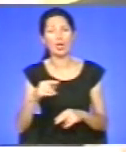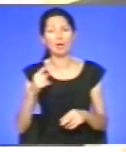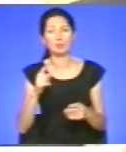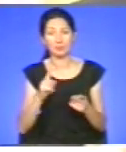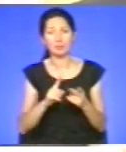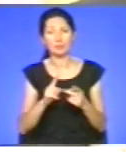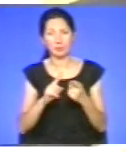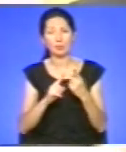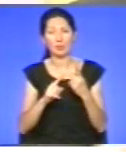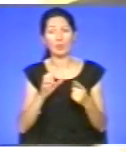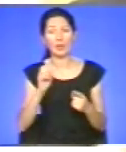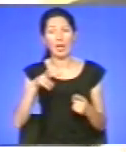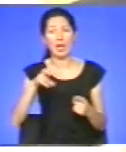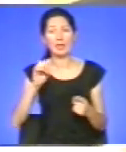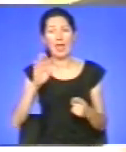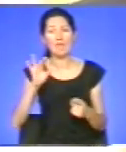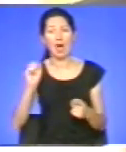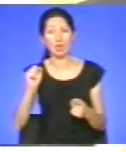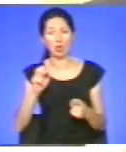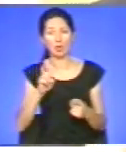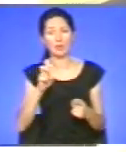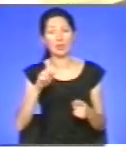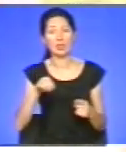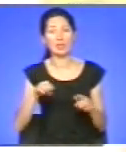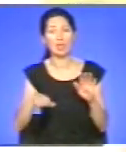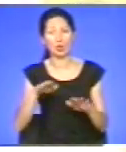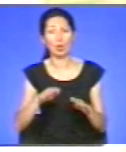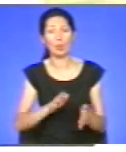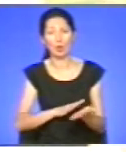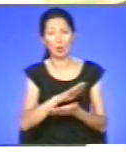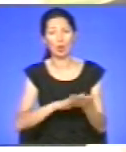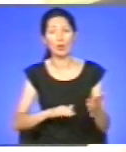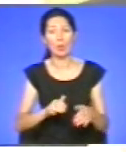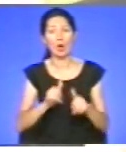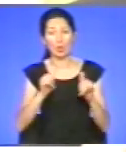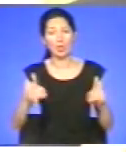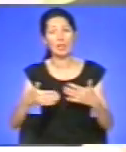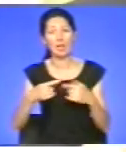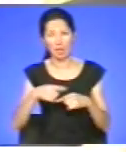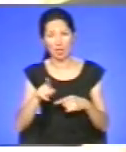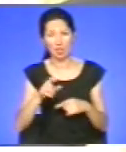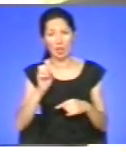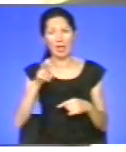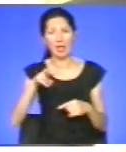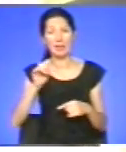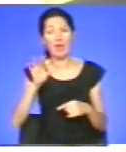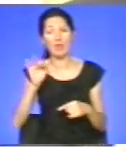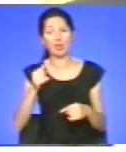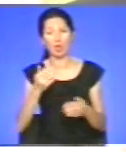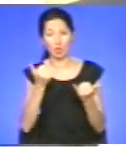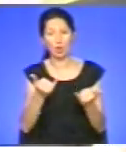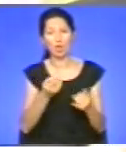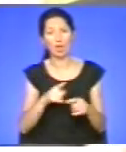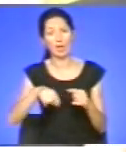продовжується розширяти інші. Так що, я думаю, за нинішній і за наступний рік ми доведемо